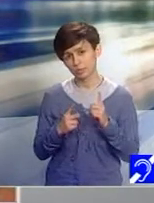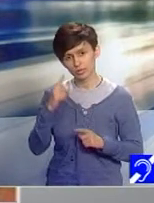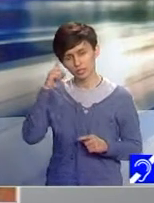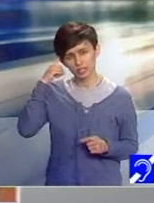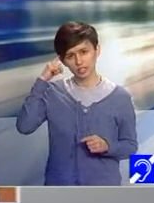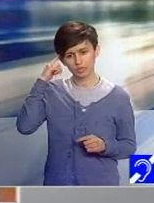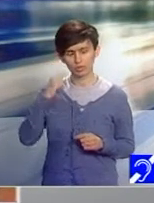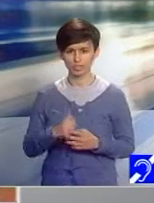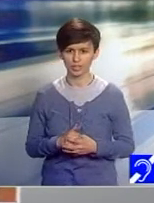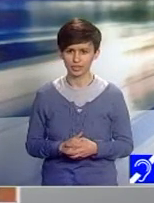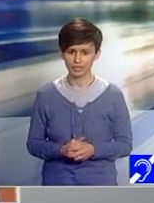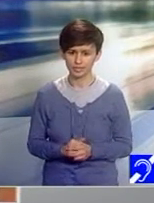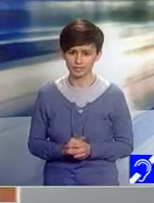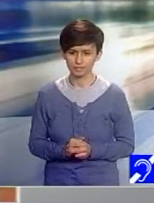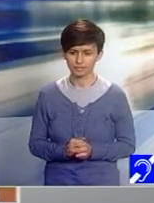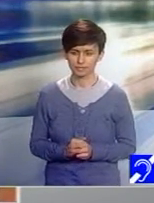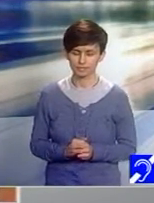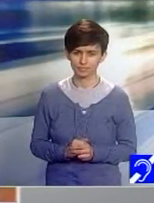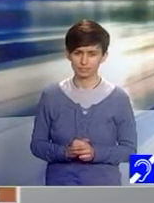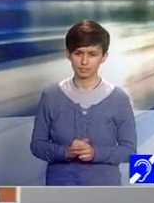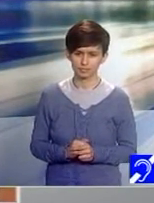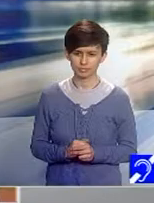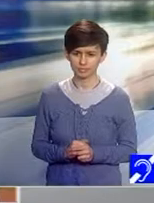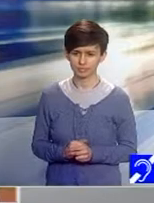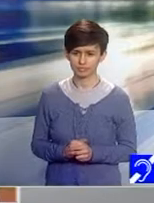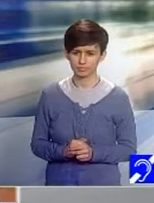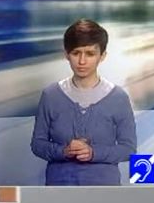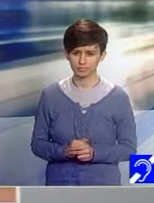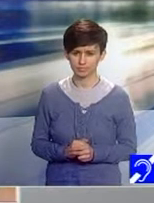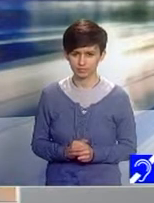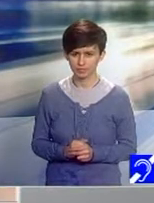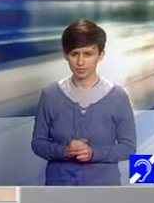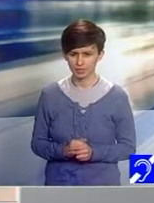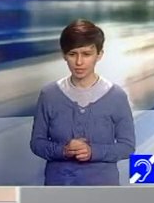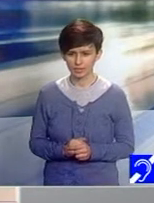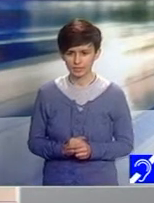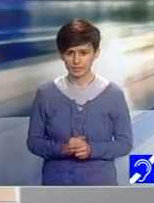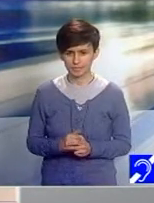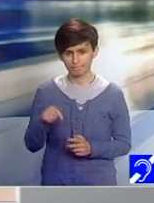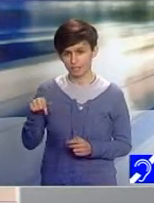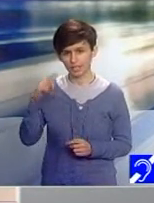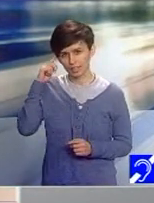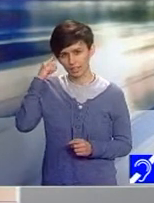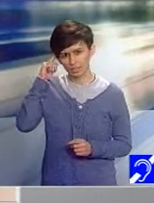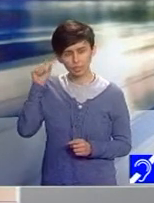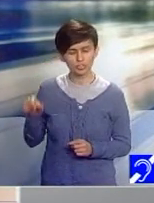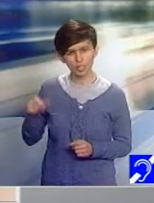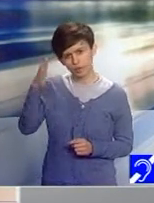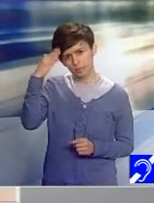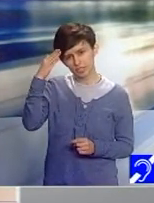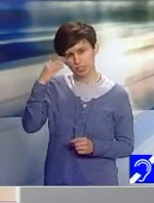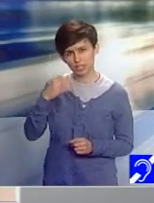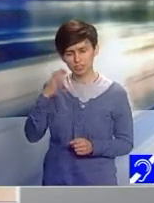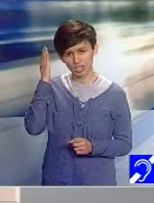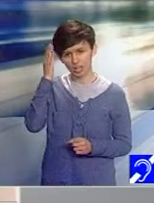revelație. Deci îl știm pe Mașa, o știm pe Mașa, pe Mijveț, da. Pe Fixichi. Au învățat să numere până la